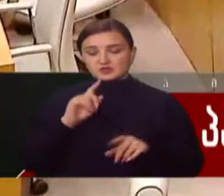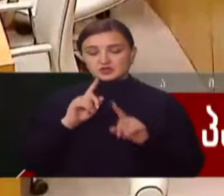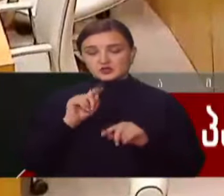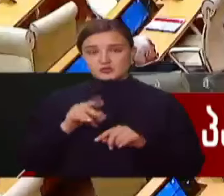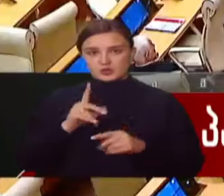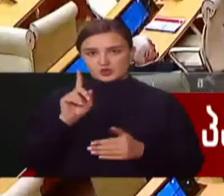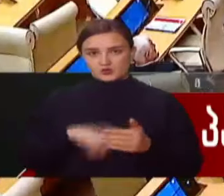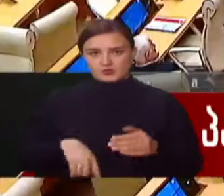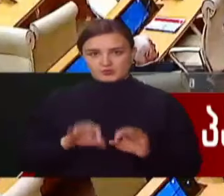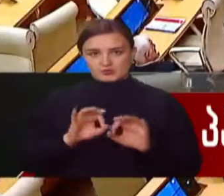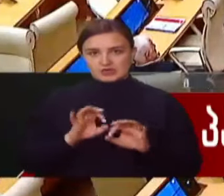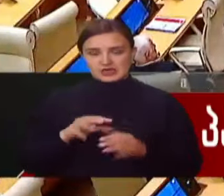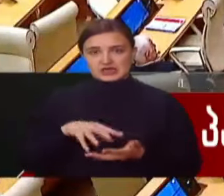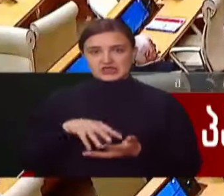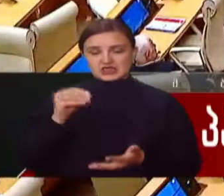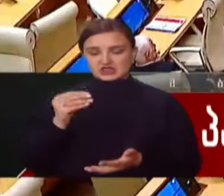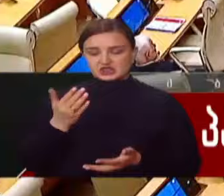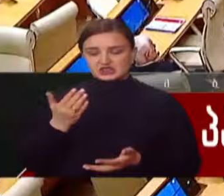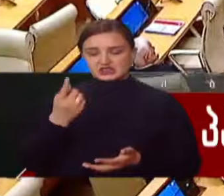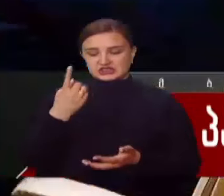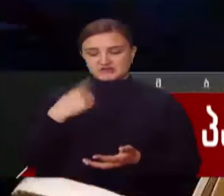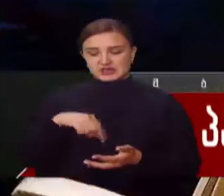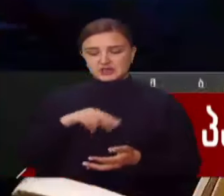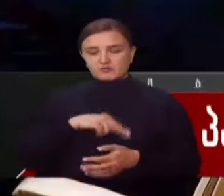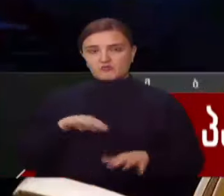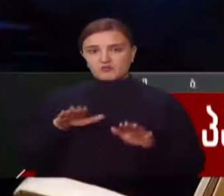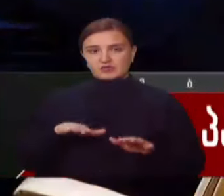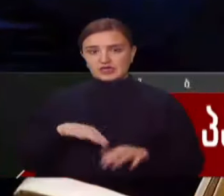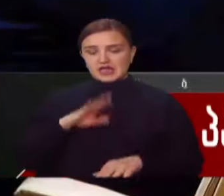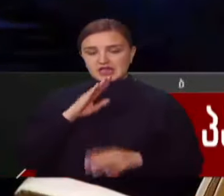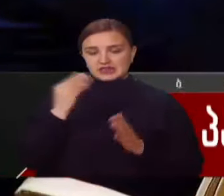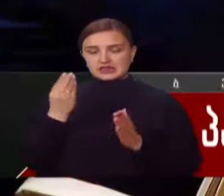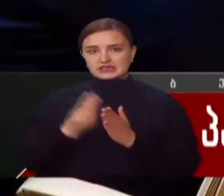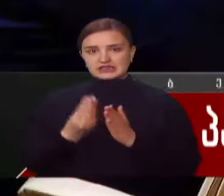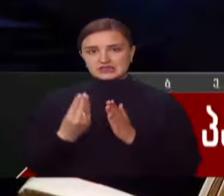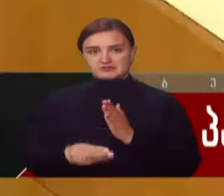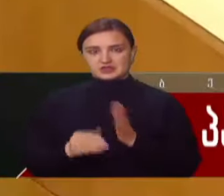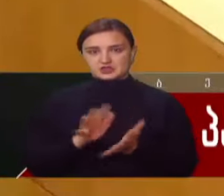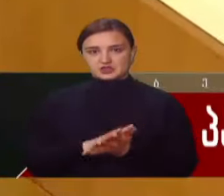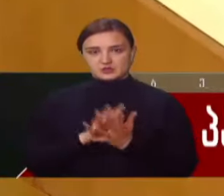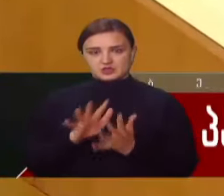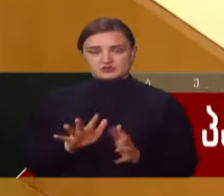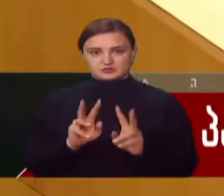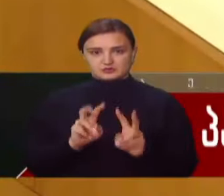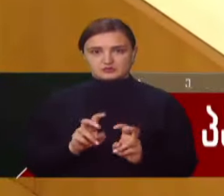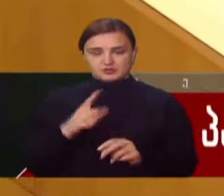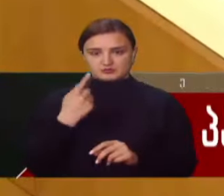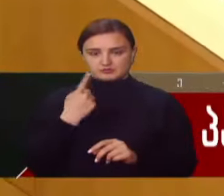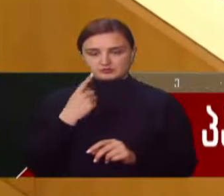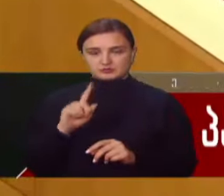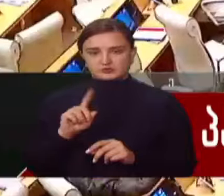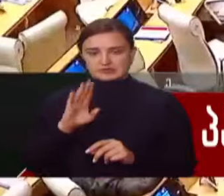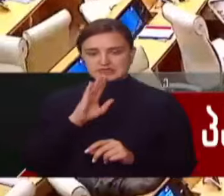Doba Undagamut Shados, Kirchi Saval de Bulo Genderulik, Votirebas Kalta, Diskriminacija, Data Šeurats Opeda Pasepsta, Mič.